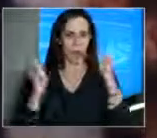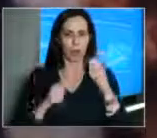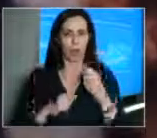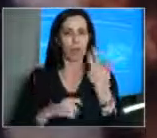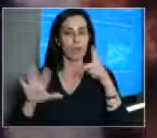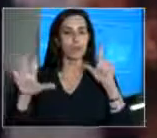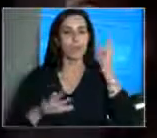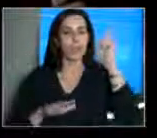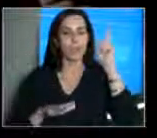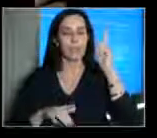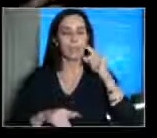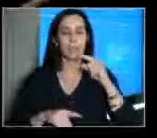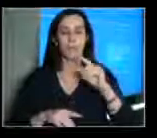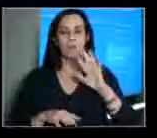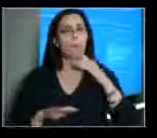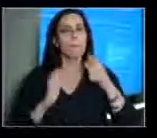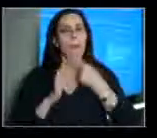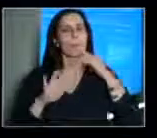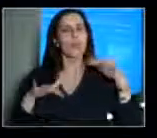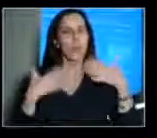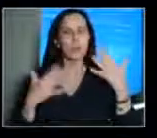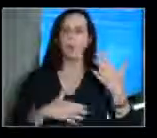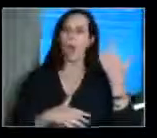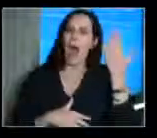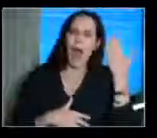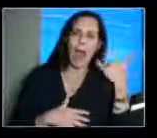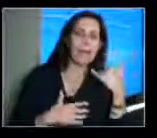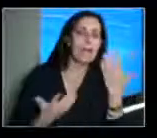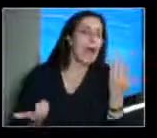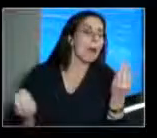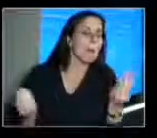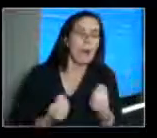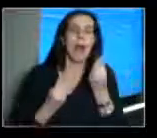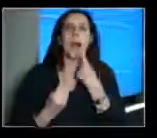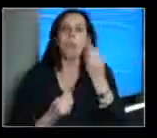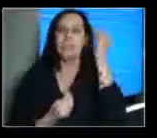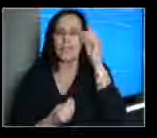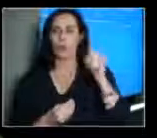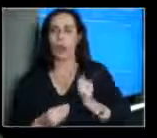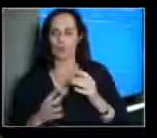ב-37 שנים האחרונות, כל בערך 10 שנים, היה איזשהו פיק של תזכורת,